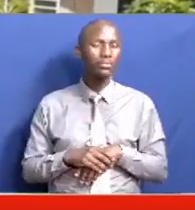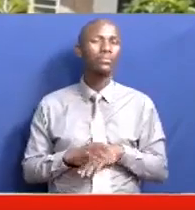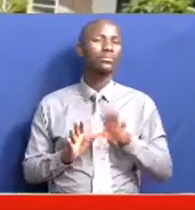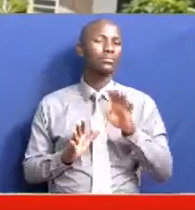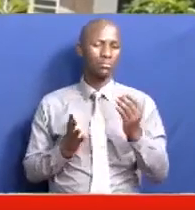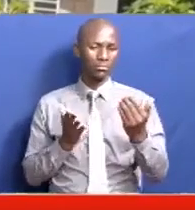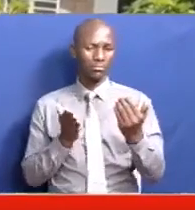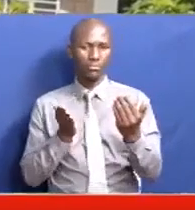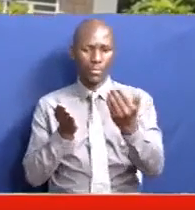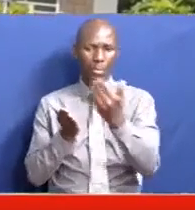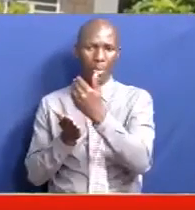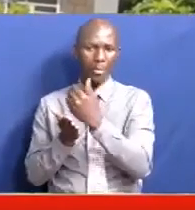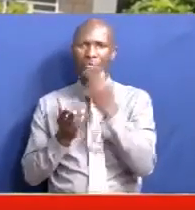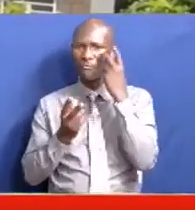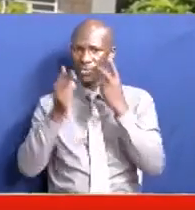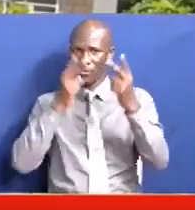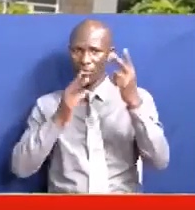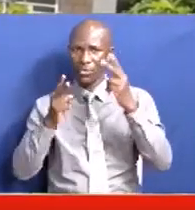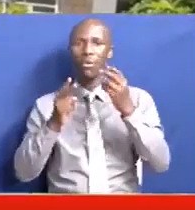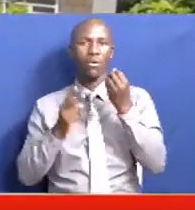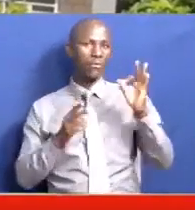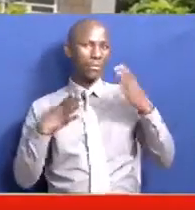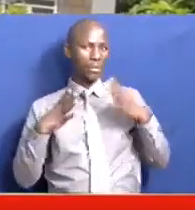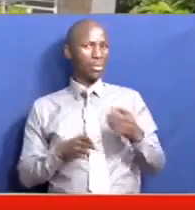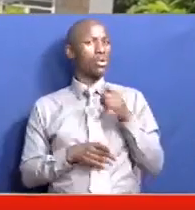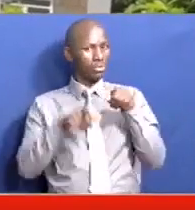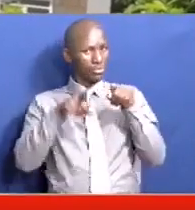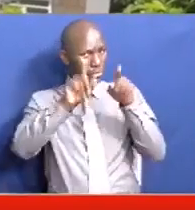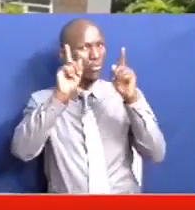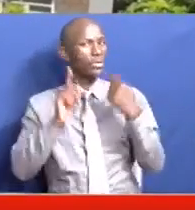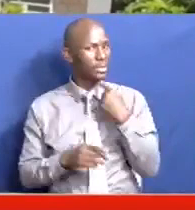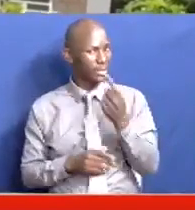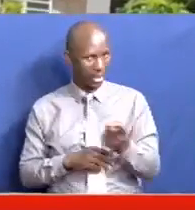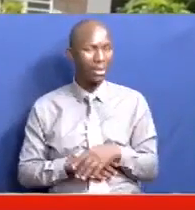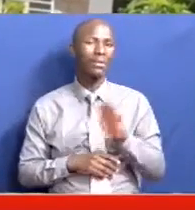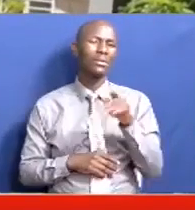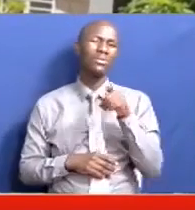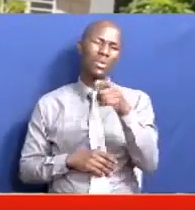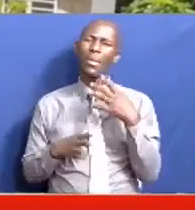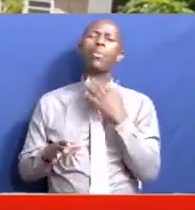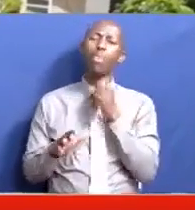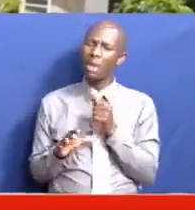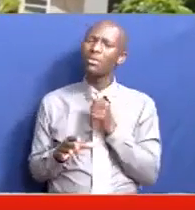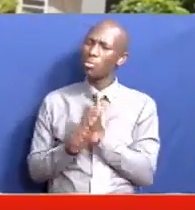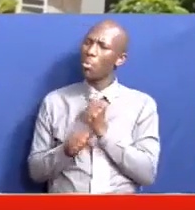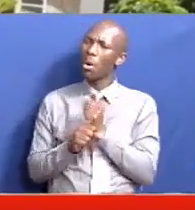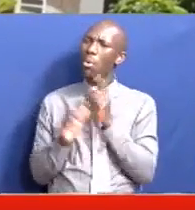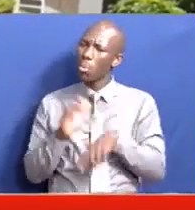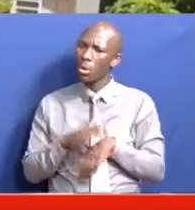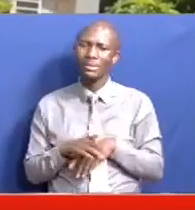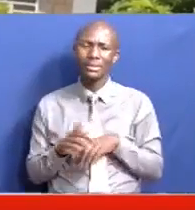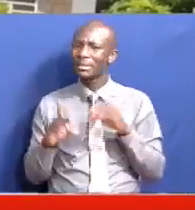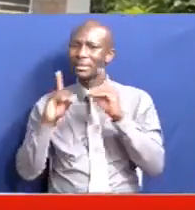kuosa Mawoni maa mwene ndhi, atutavye nikana, atutavye enda atu kumwe katika sectors